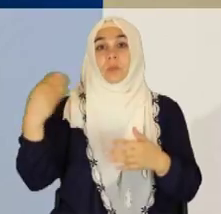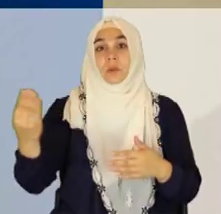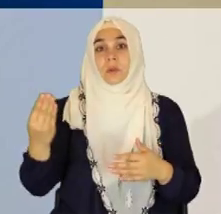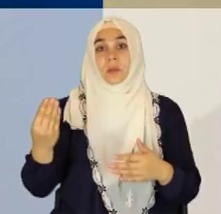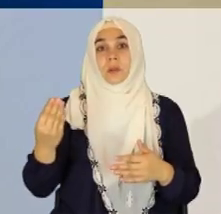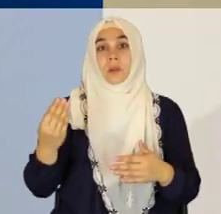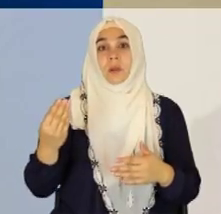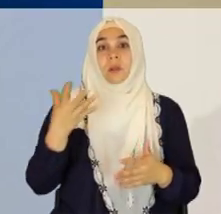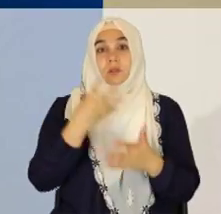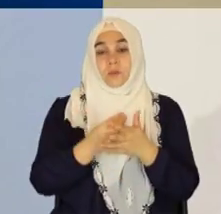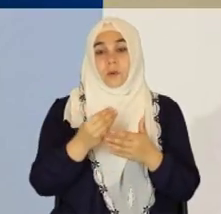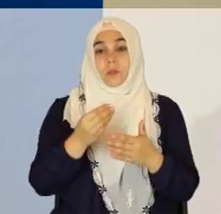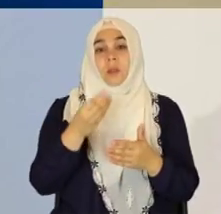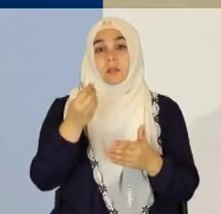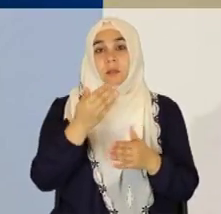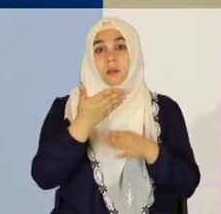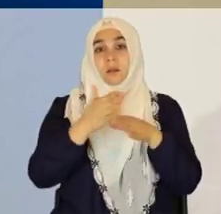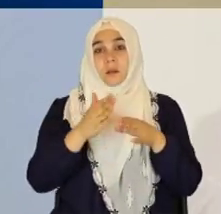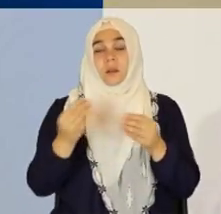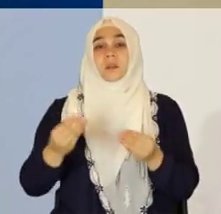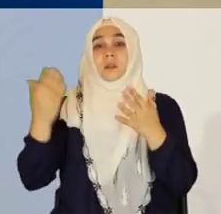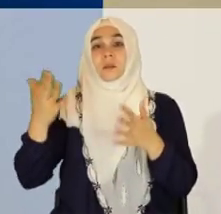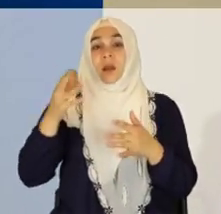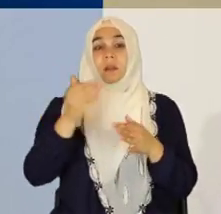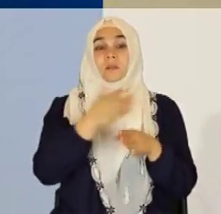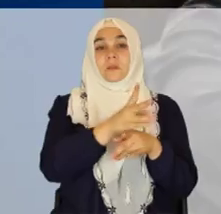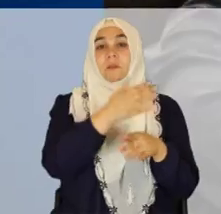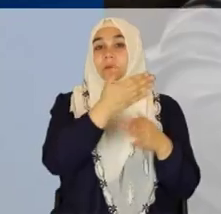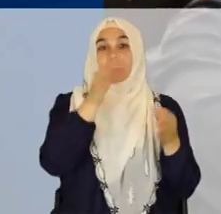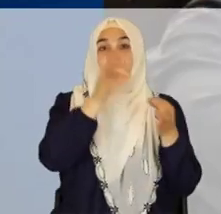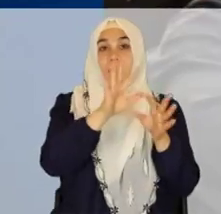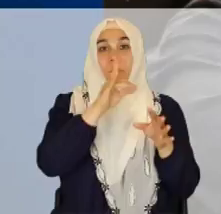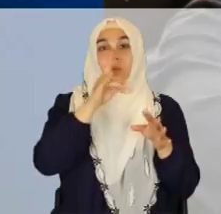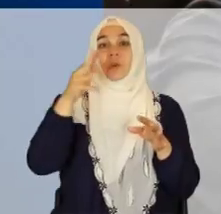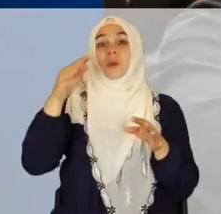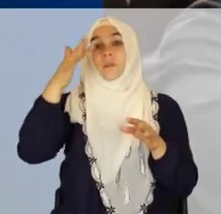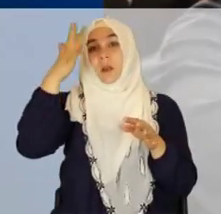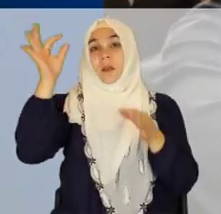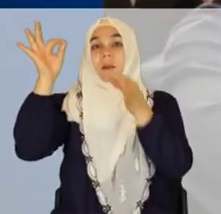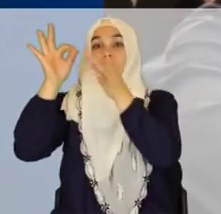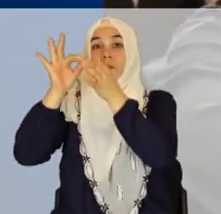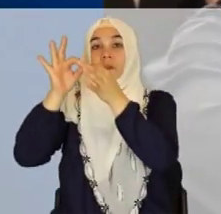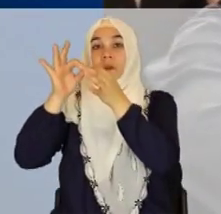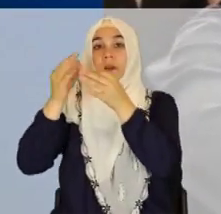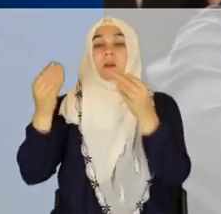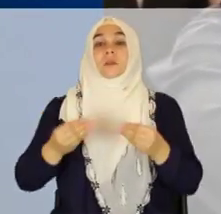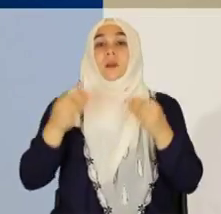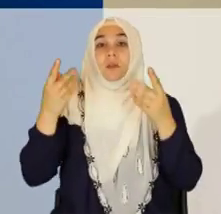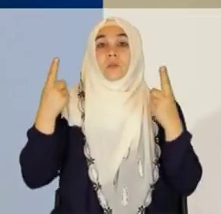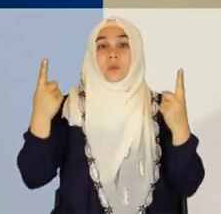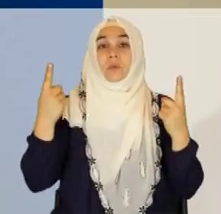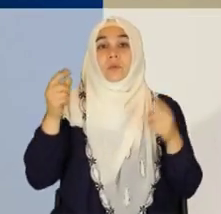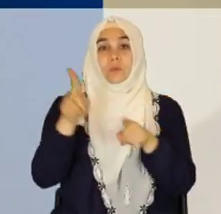Molini zakot qilib berib do'zaxdan chetlab qoladi. Ana zakot qandek ulug'